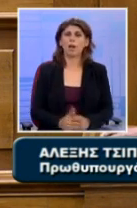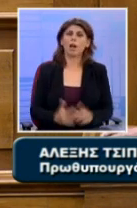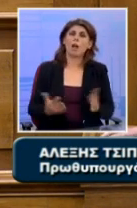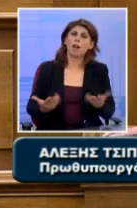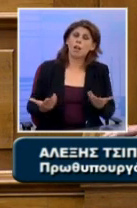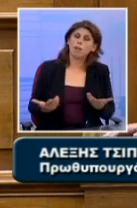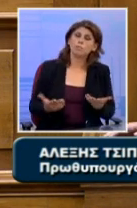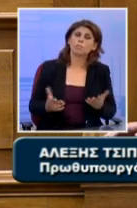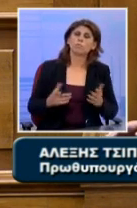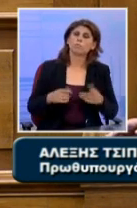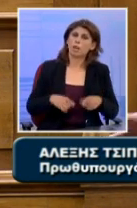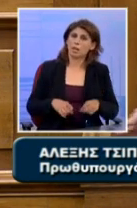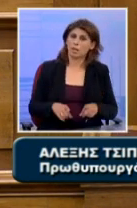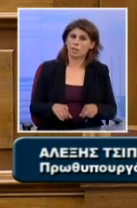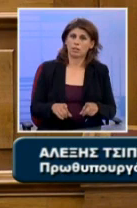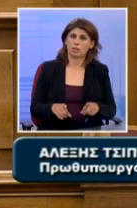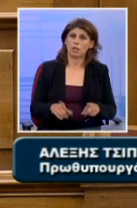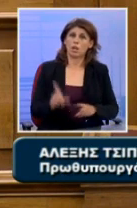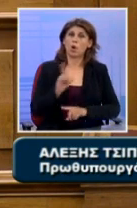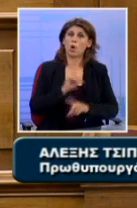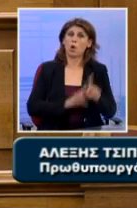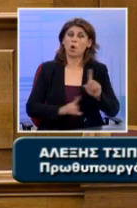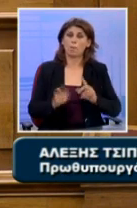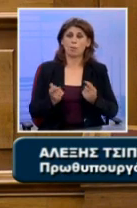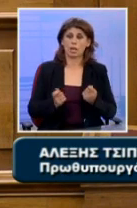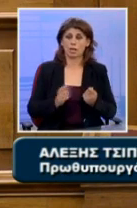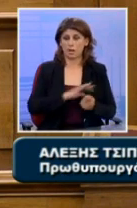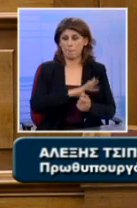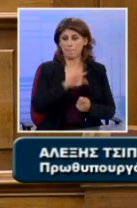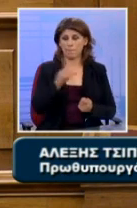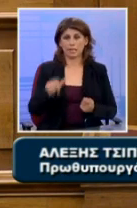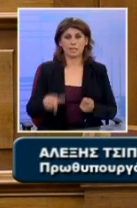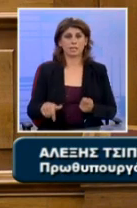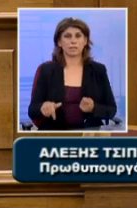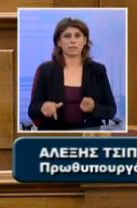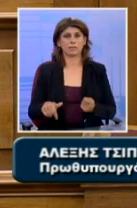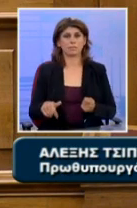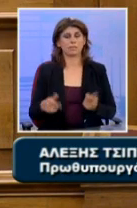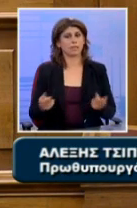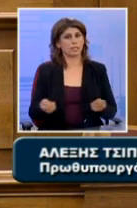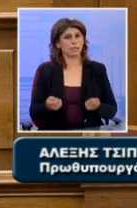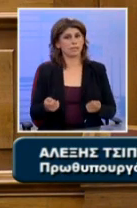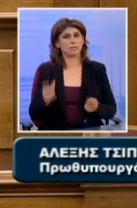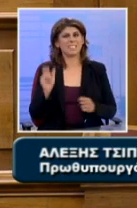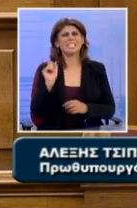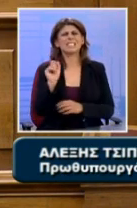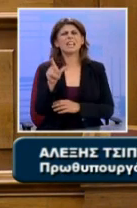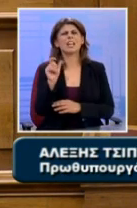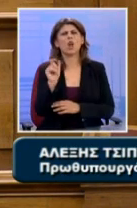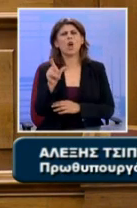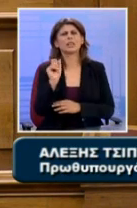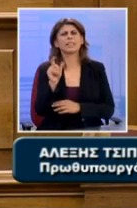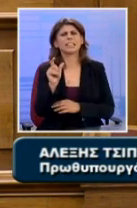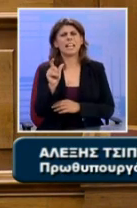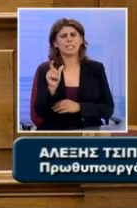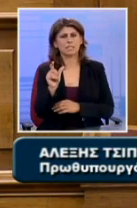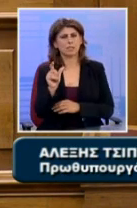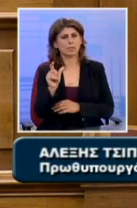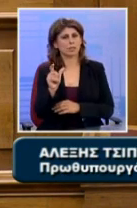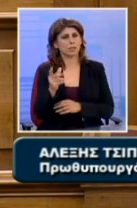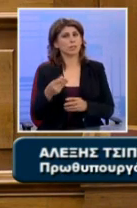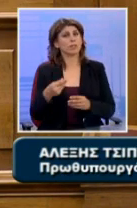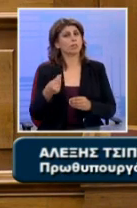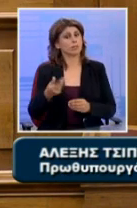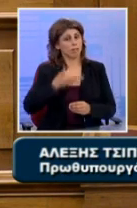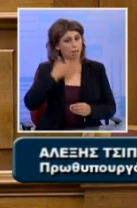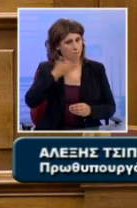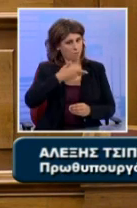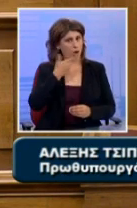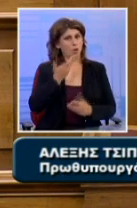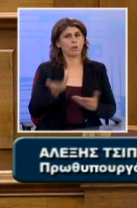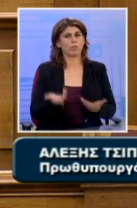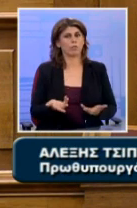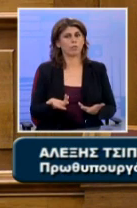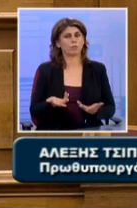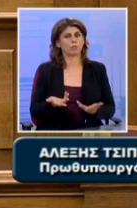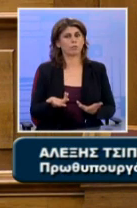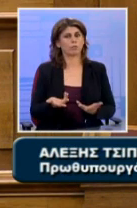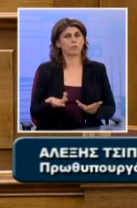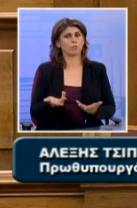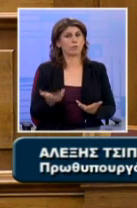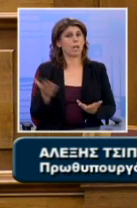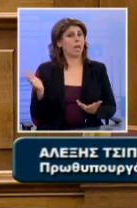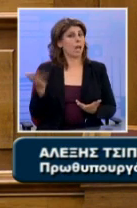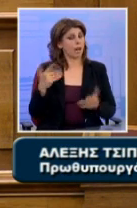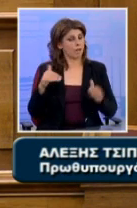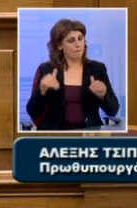παράλληλα όσοι έκαναν μέχρι σήμερα χρήση των συχνοτήτων να δώσουν λογαριασμό για το